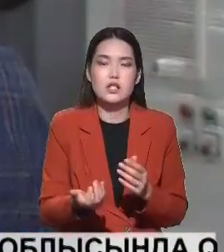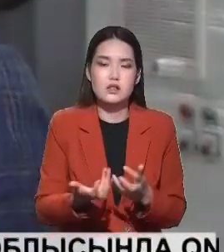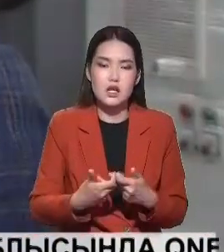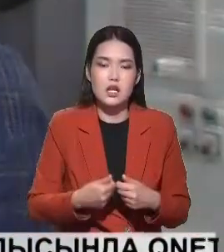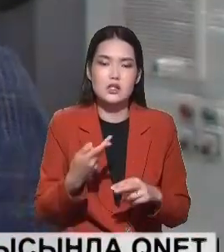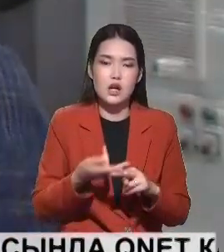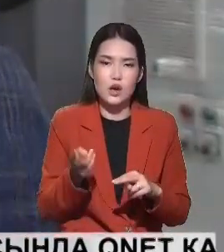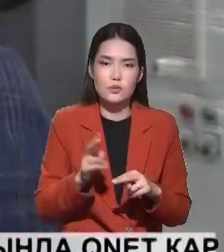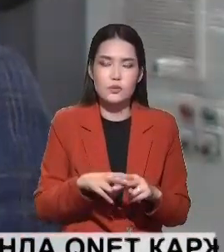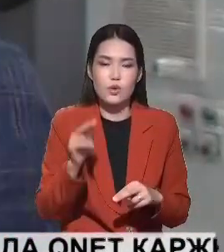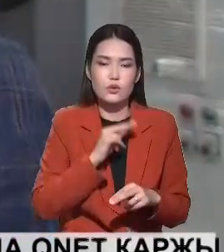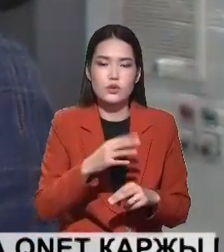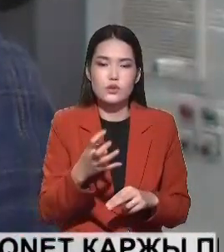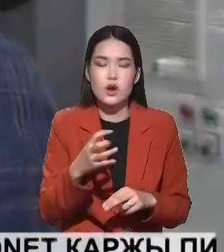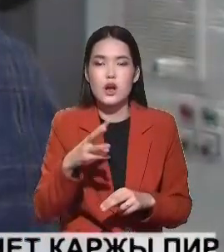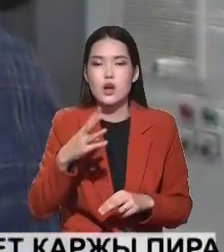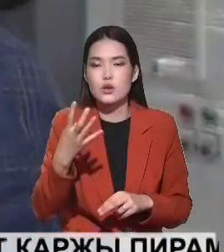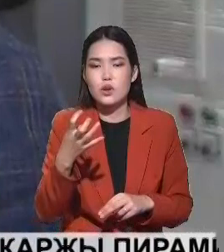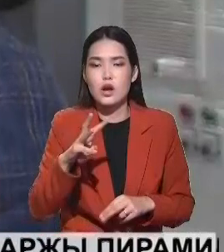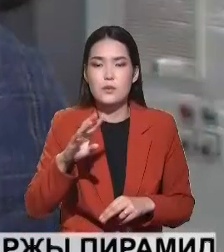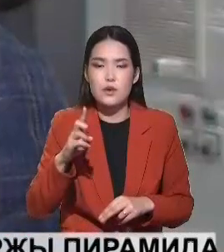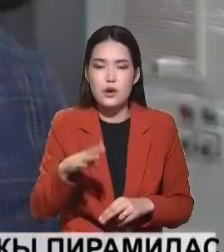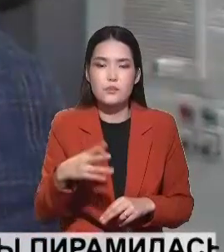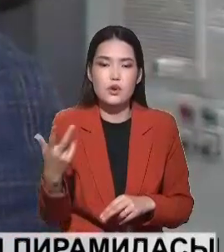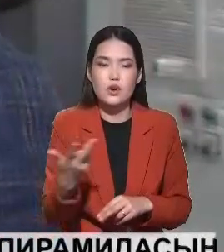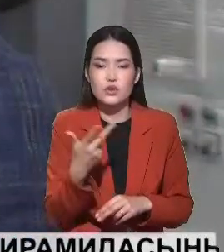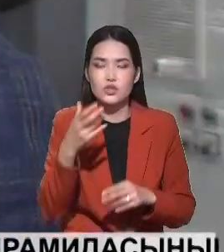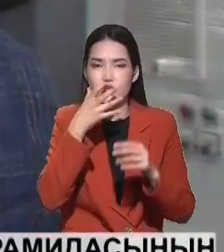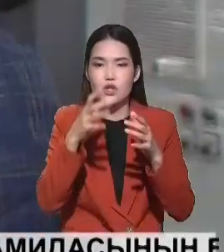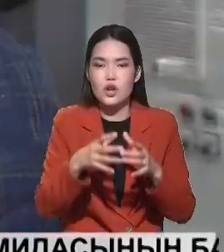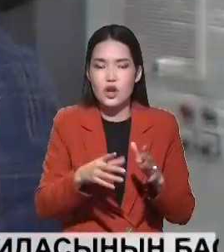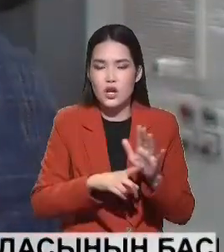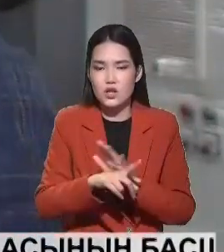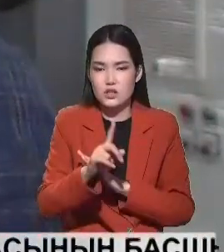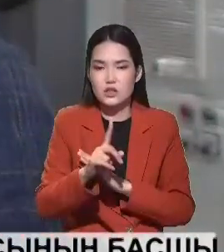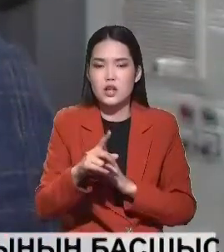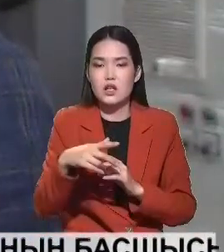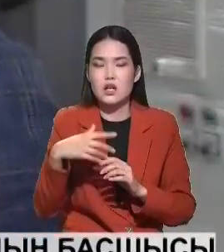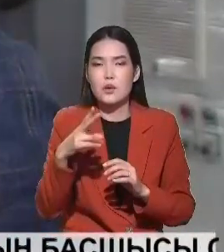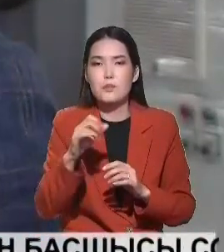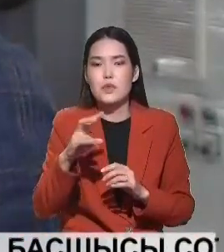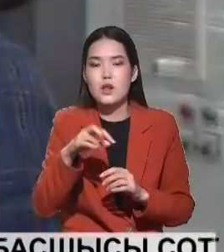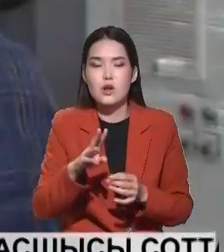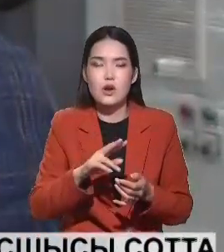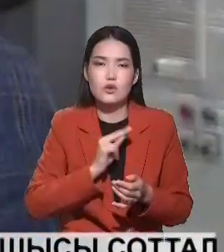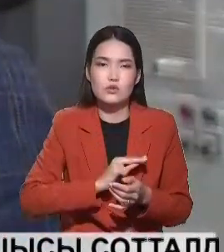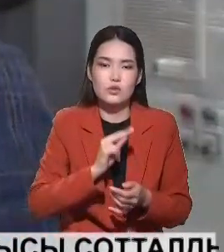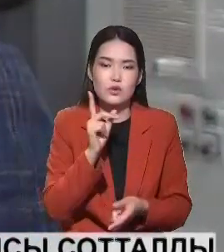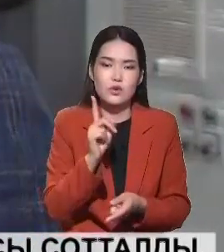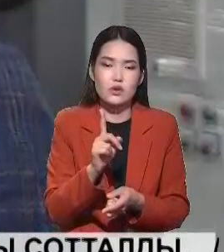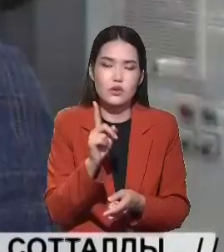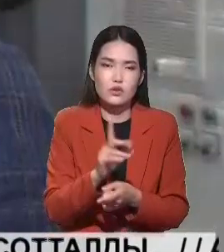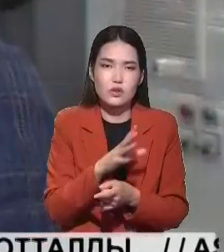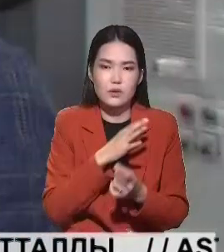мына жетіспейтін бір 400 мегаватты осы 3-ші жылу орталығында іске қосса, сонда деген осы бір дефицит